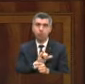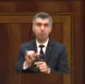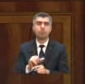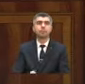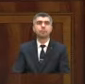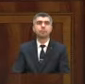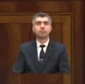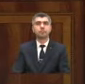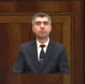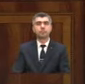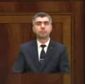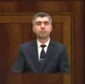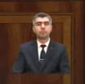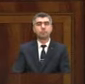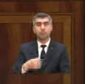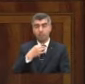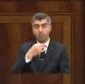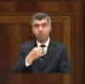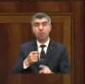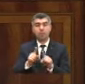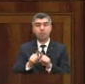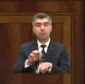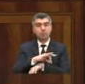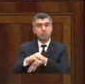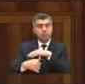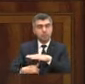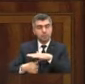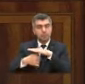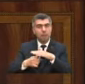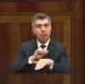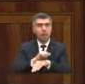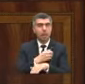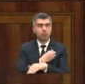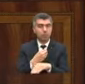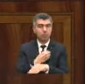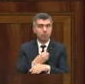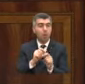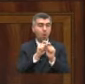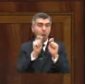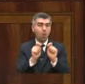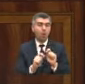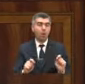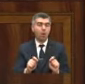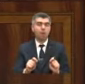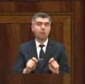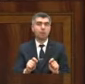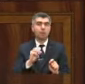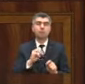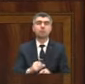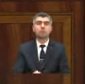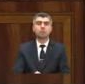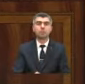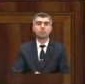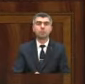كذلك تكلمتوا على الوكالة لانام خص تعطاها استقلالية والصلاحية